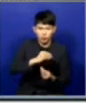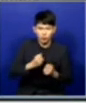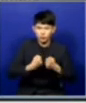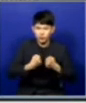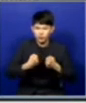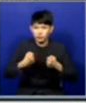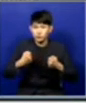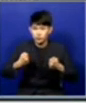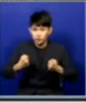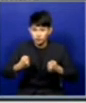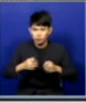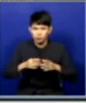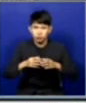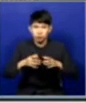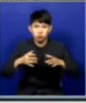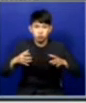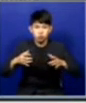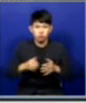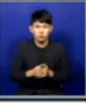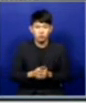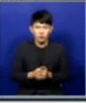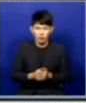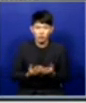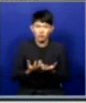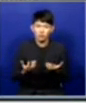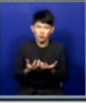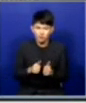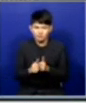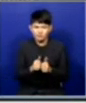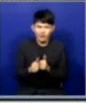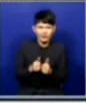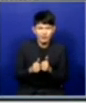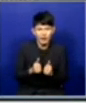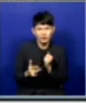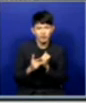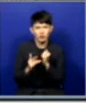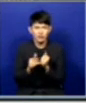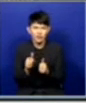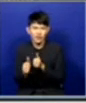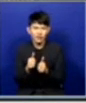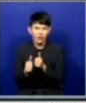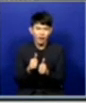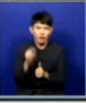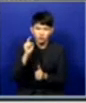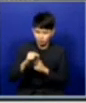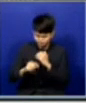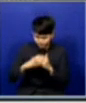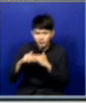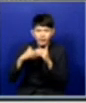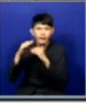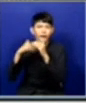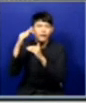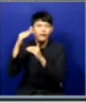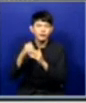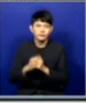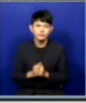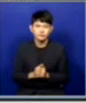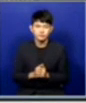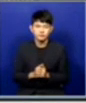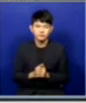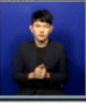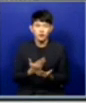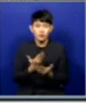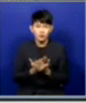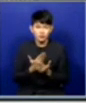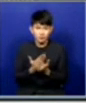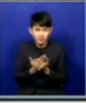สามารถในการแข่งขันด้านการใช้เครื่องมือและเทคโนโลยีจะต้องดีขึ้นอัตราการขยายตัวจ